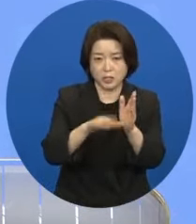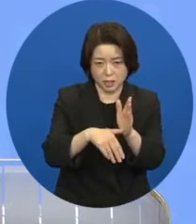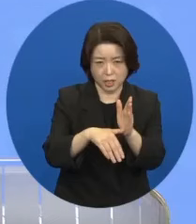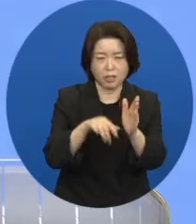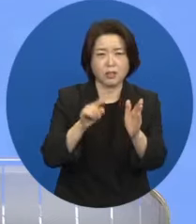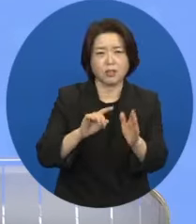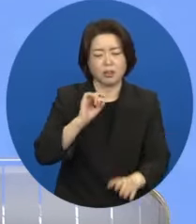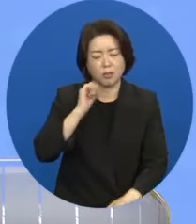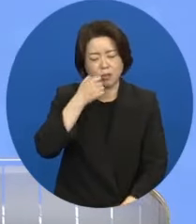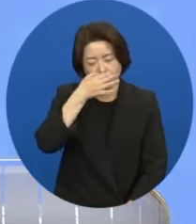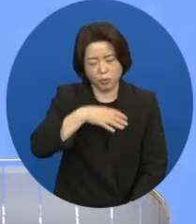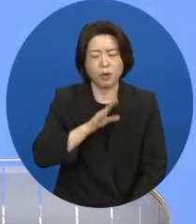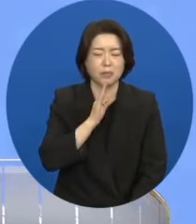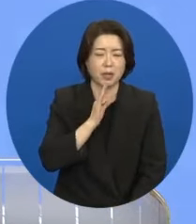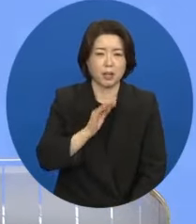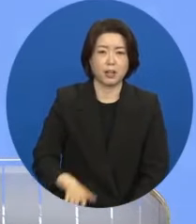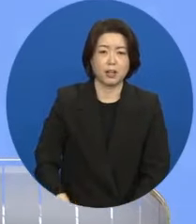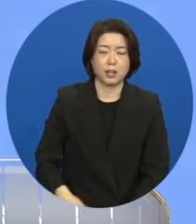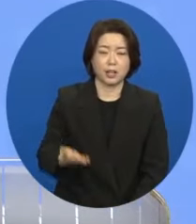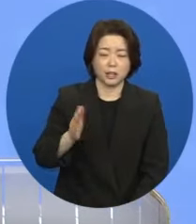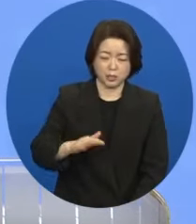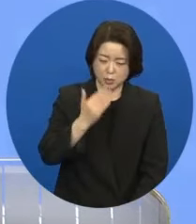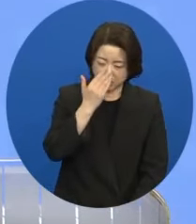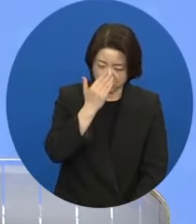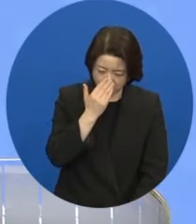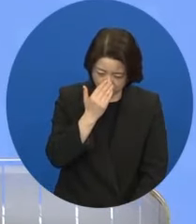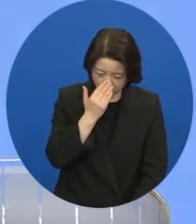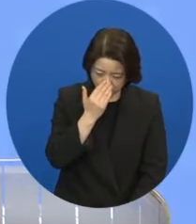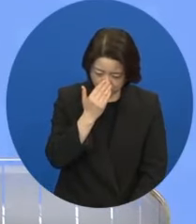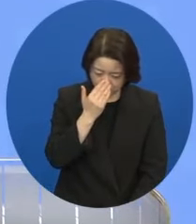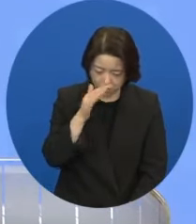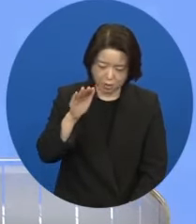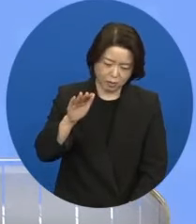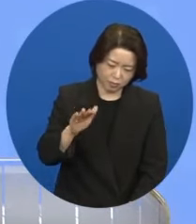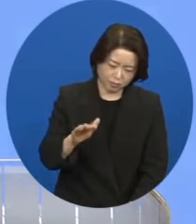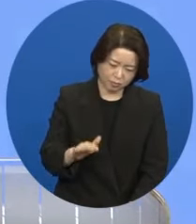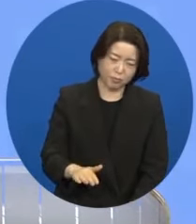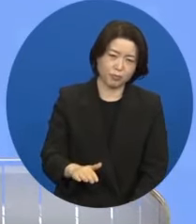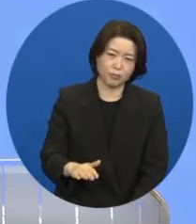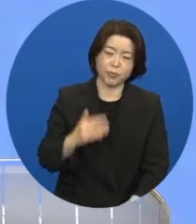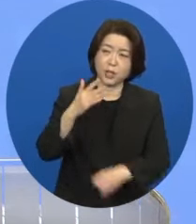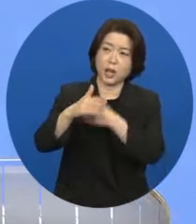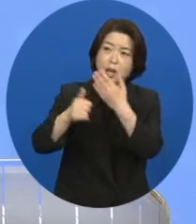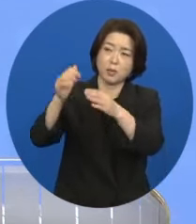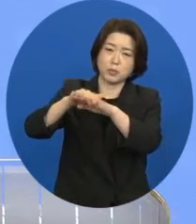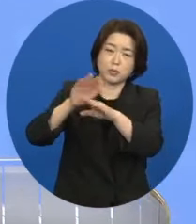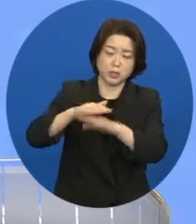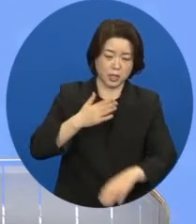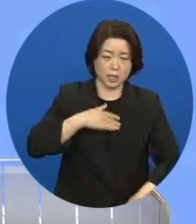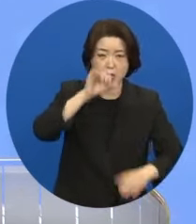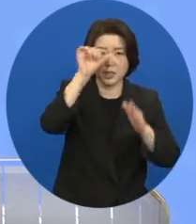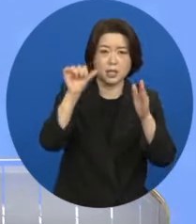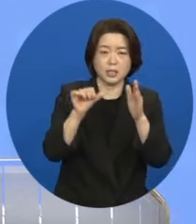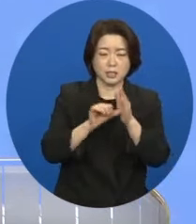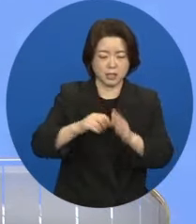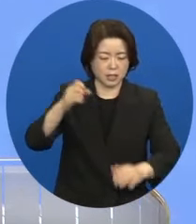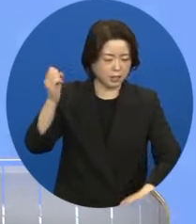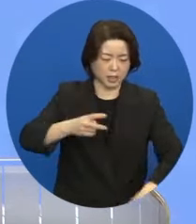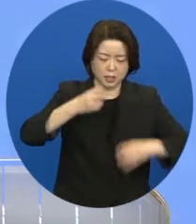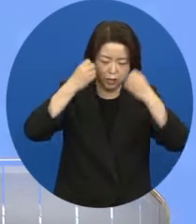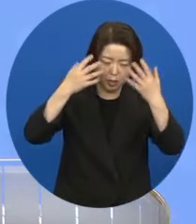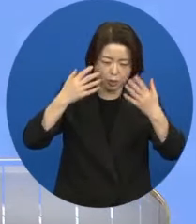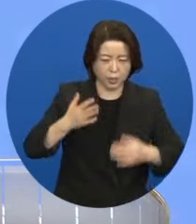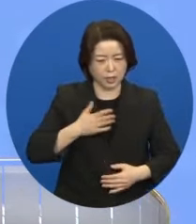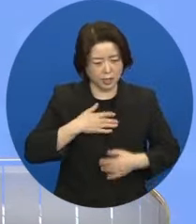시간이죠 겸손히 자신을 낮추고 하나님의 손에서 자기 인생을 다시 한번 새롭게